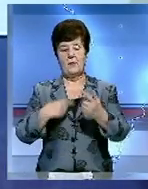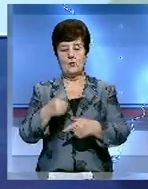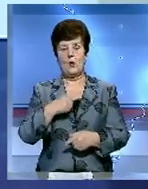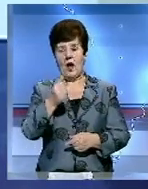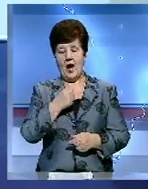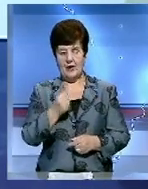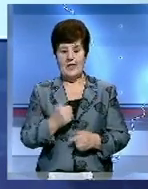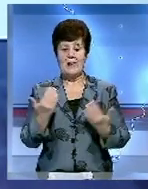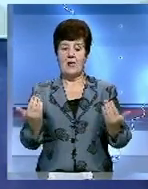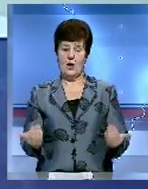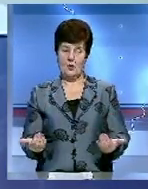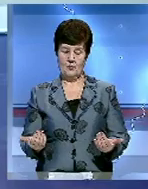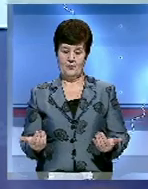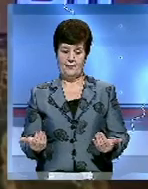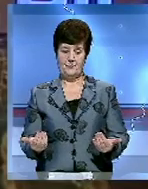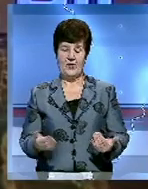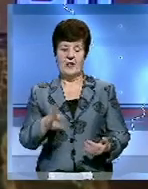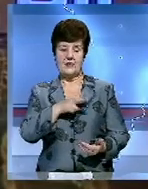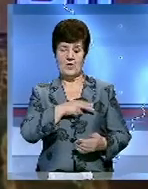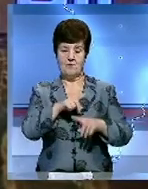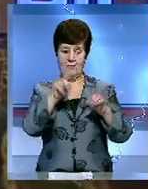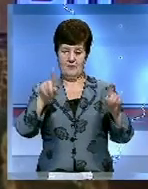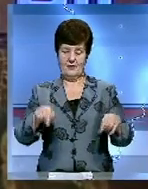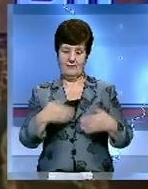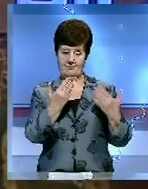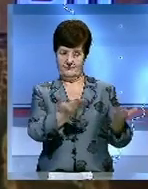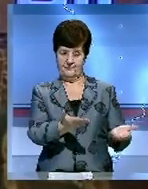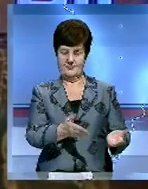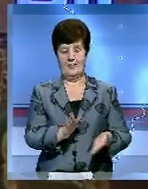Acum... Aveți diploma și premiul respectiv și încă o dată aplauze.